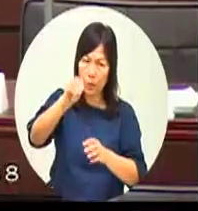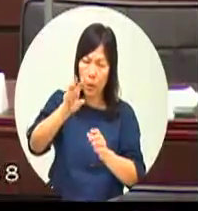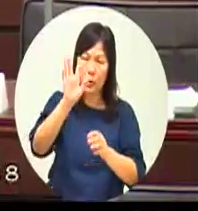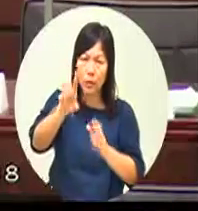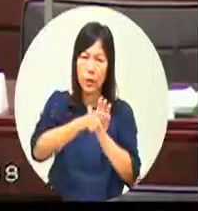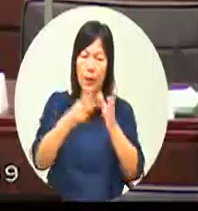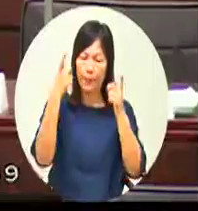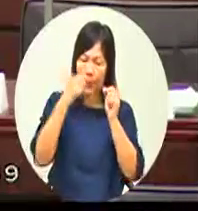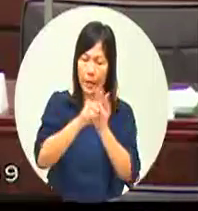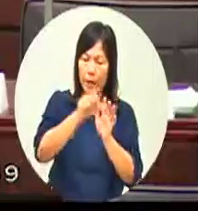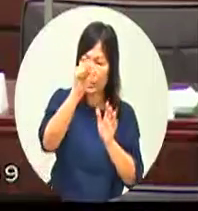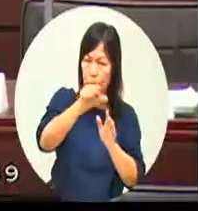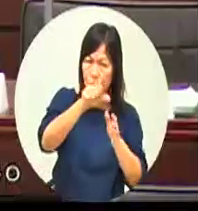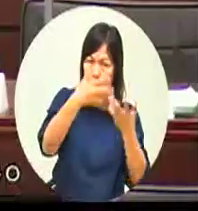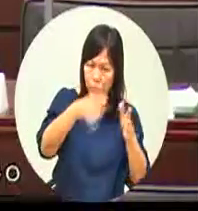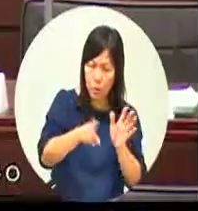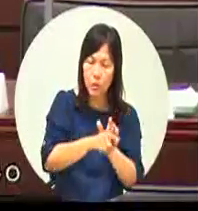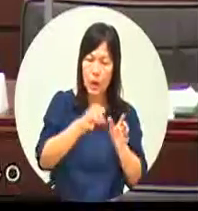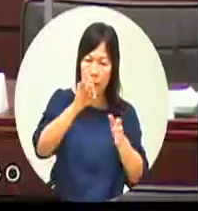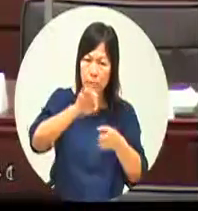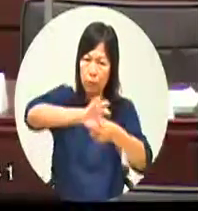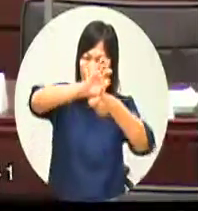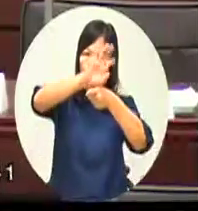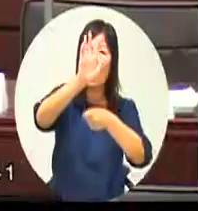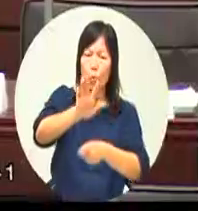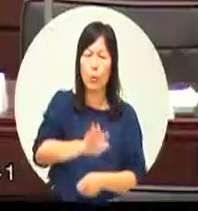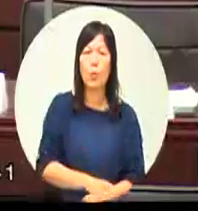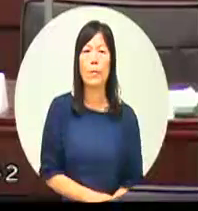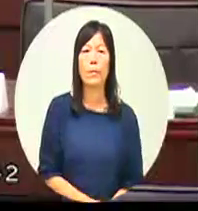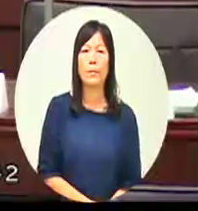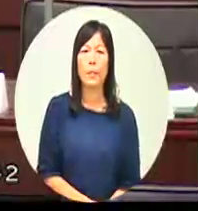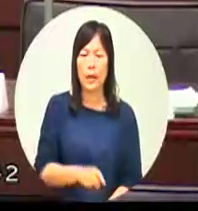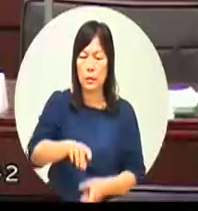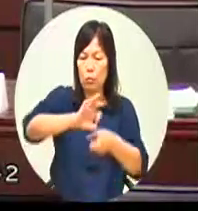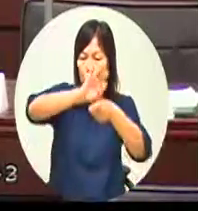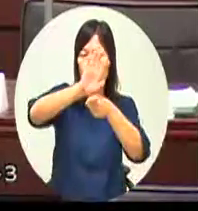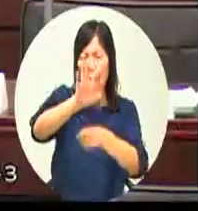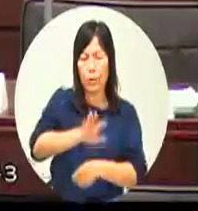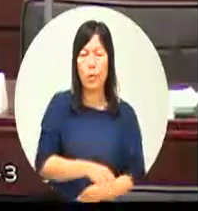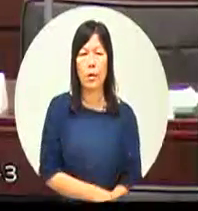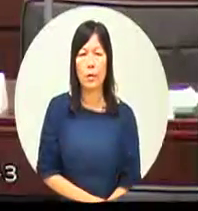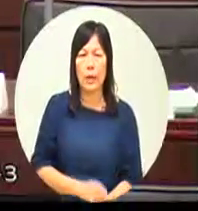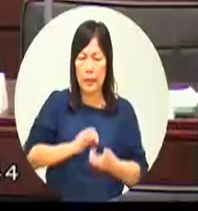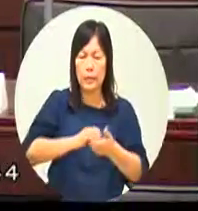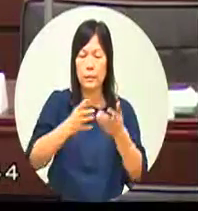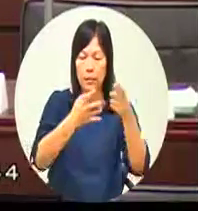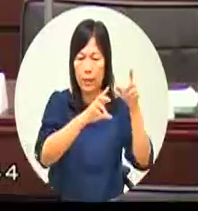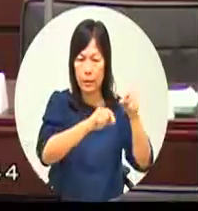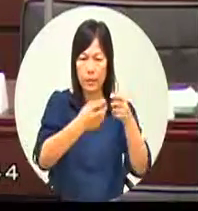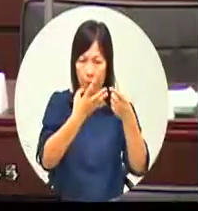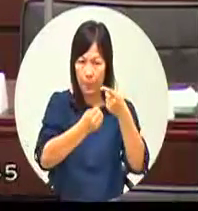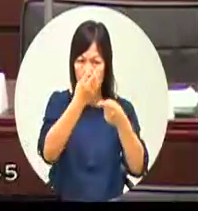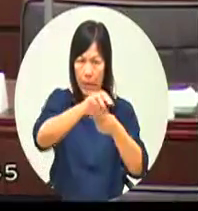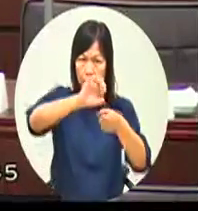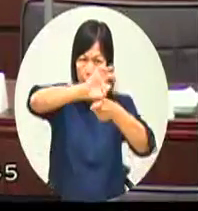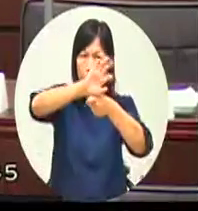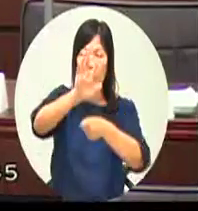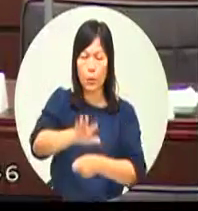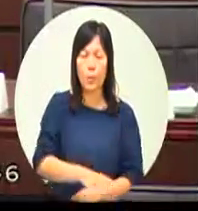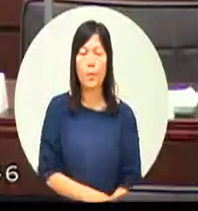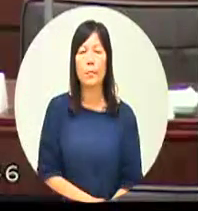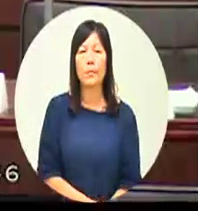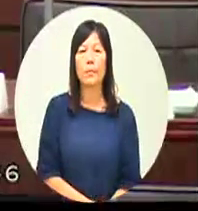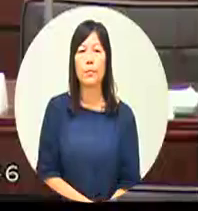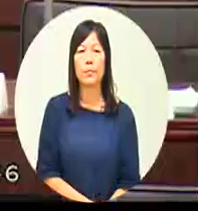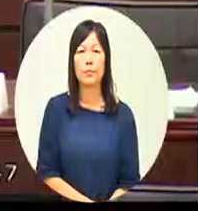它的金额按比例会增加，这会增加，一定是按比例会增加。 我知影讲